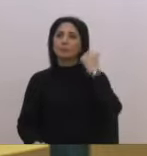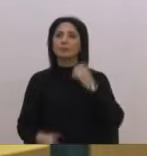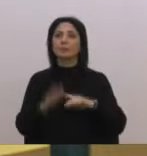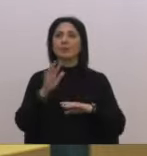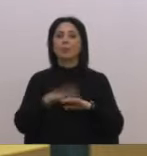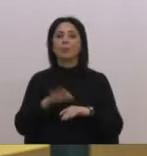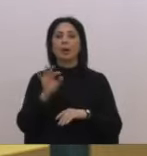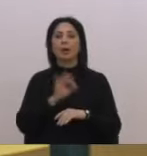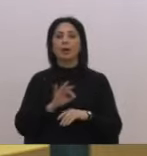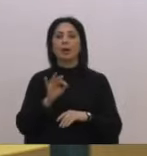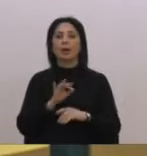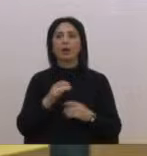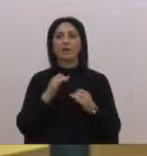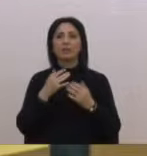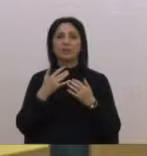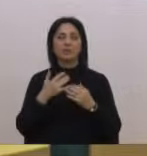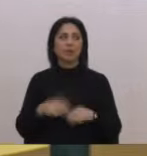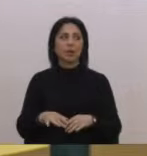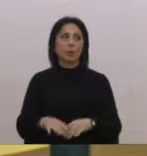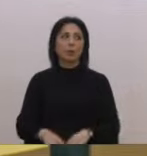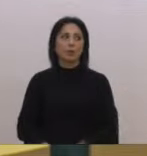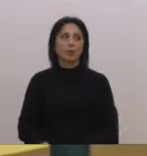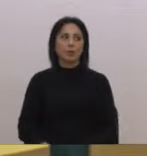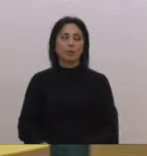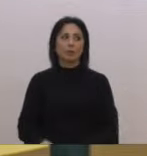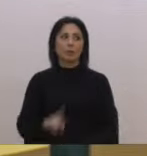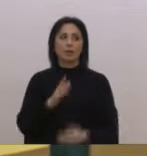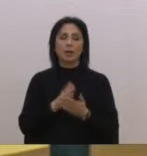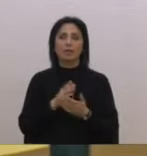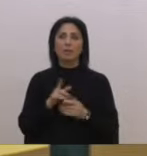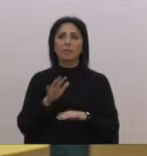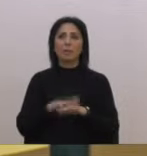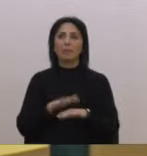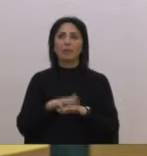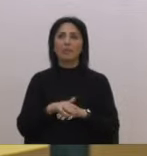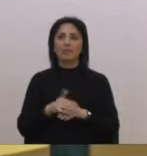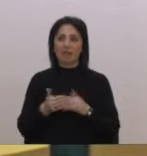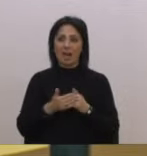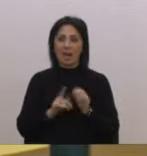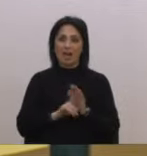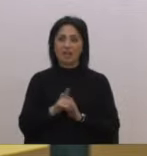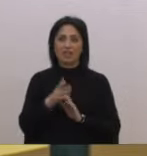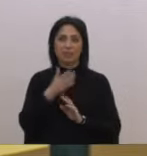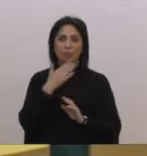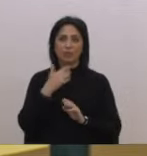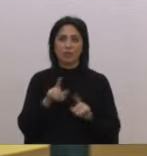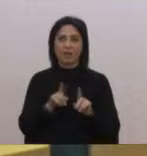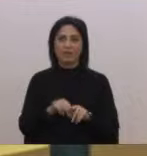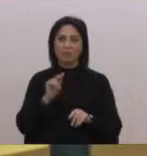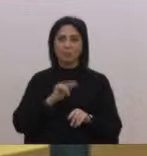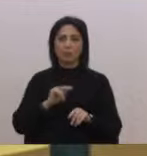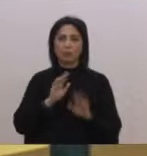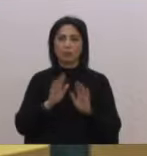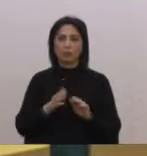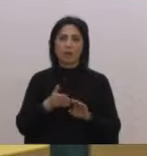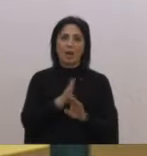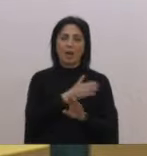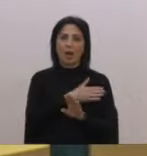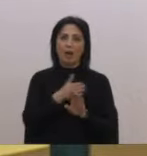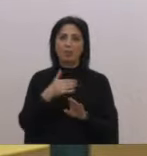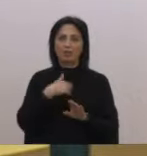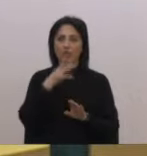bankerze, visa obre, rar, se ci des bankebi, ahla hordac rebule, ra. Asem ușao obda, a kam te dat.